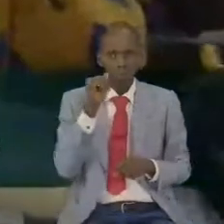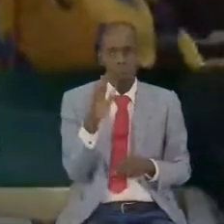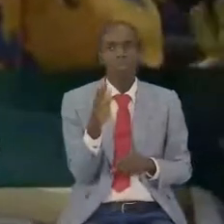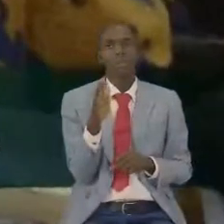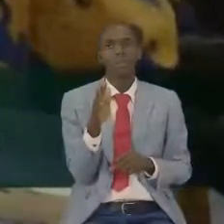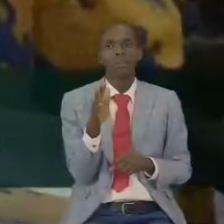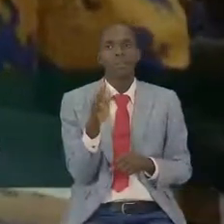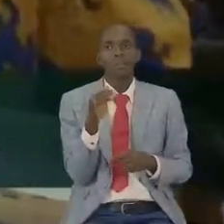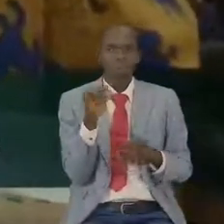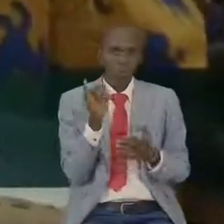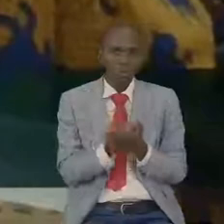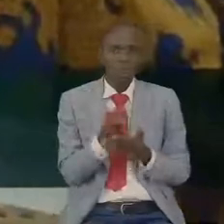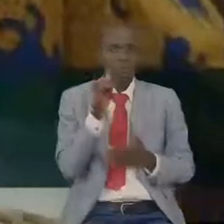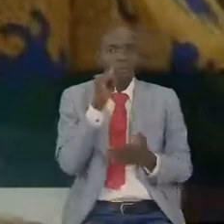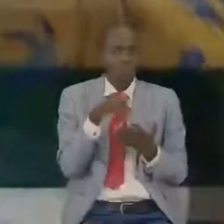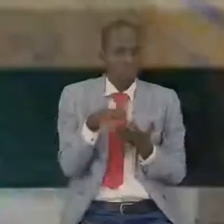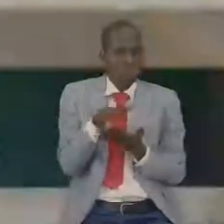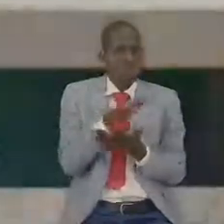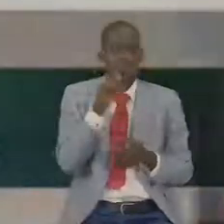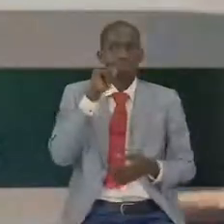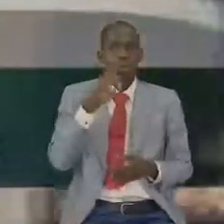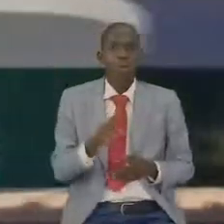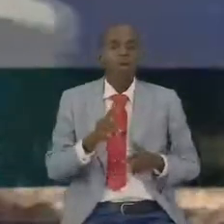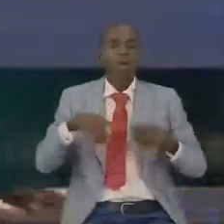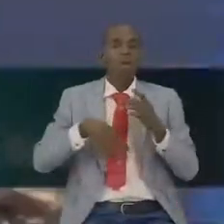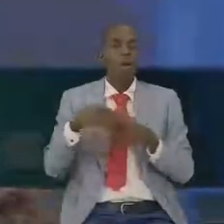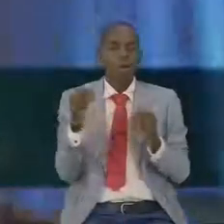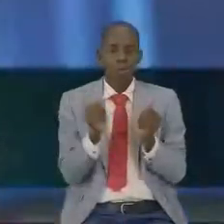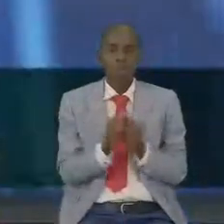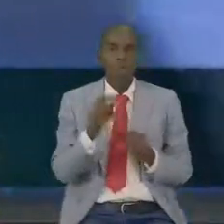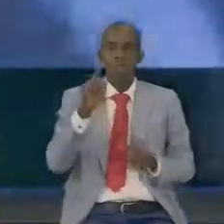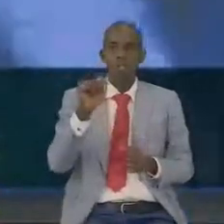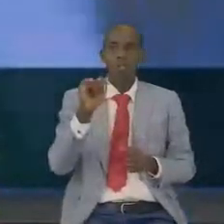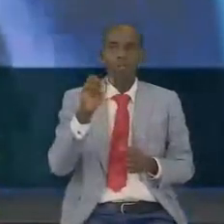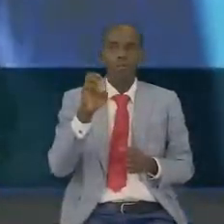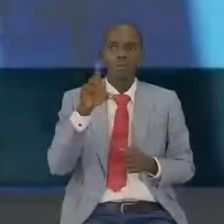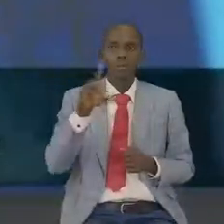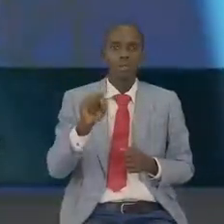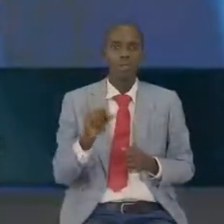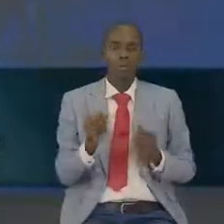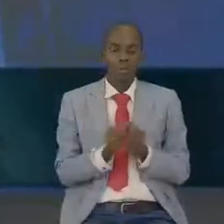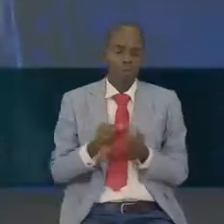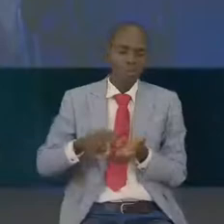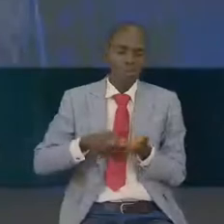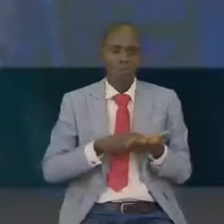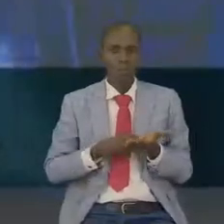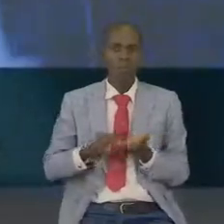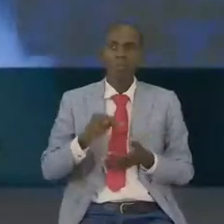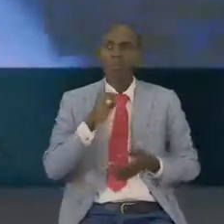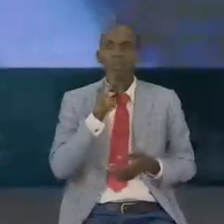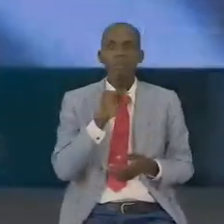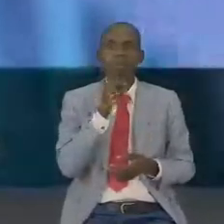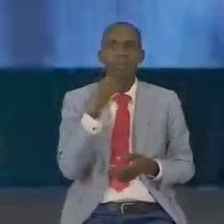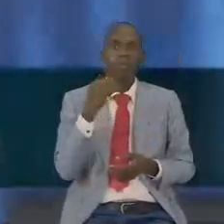ces femmes, elles sont sorties avec des tambourins et elles ont dansé. Ce n'est pas